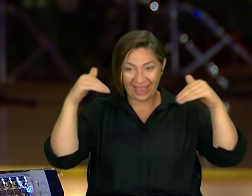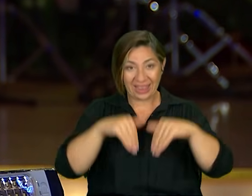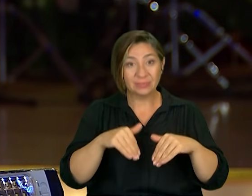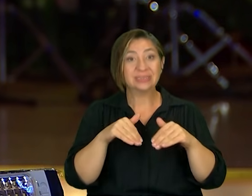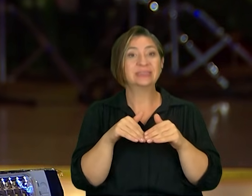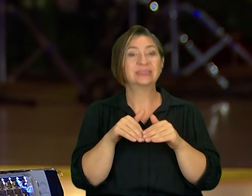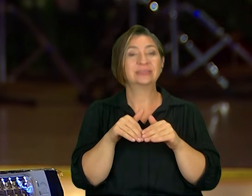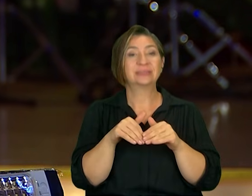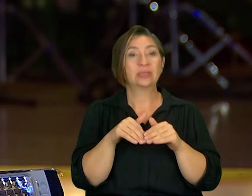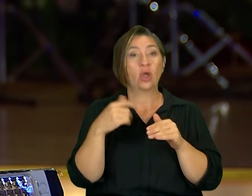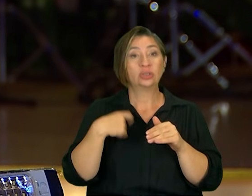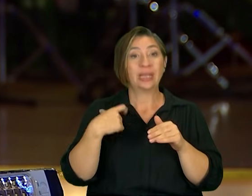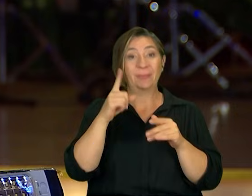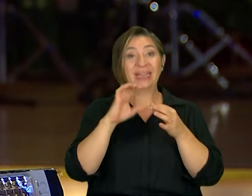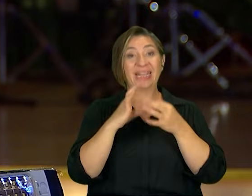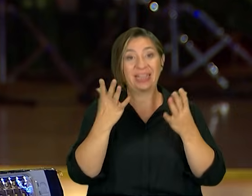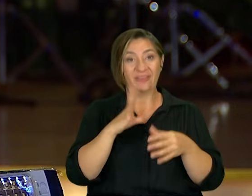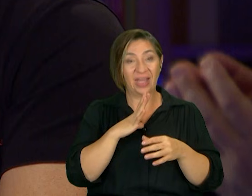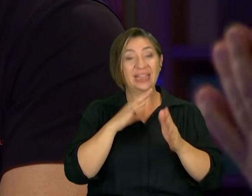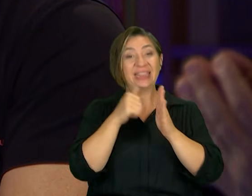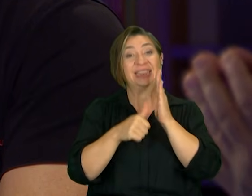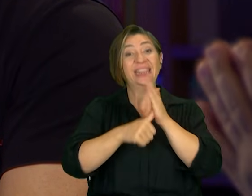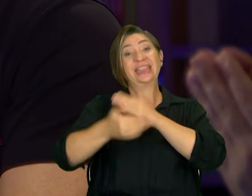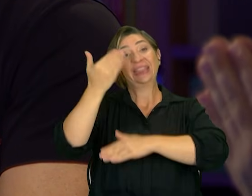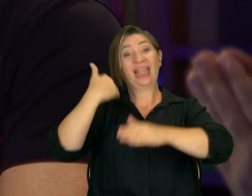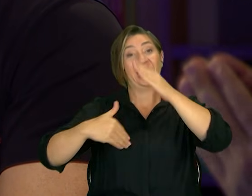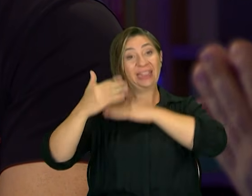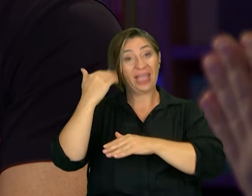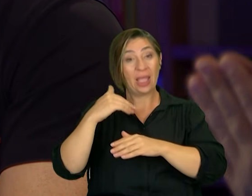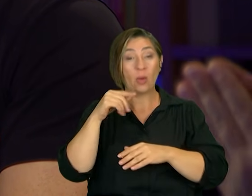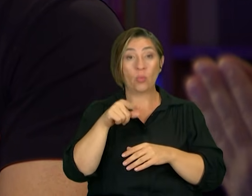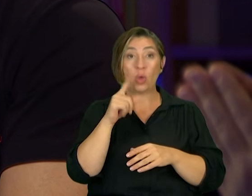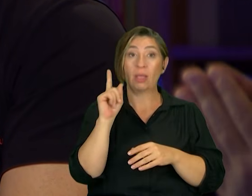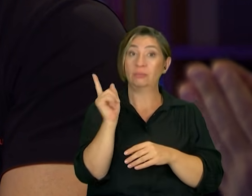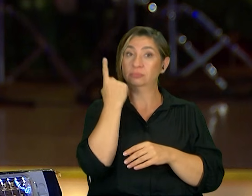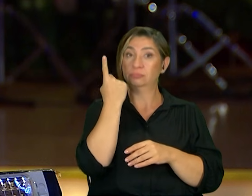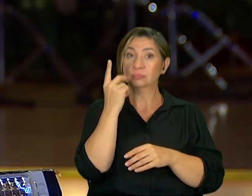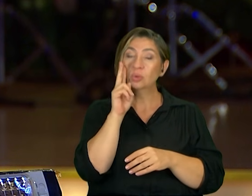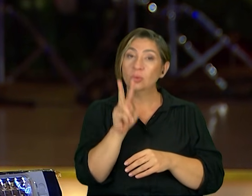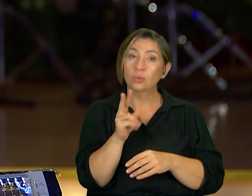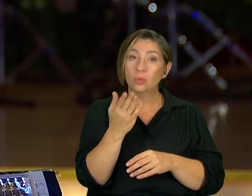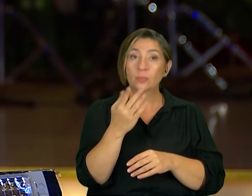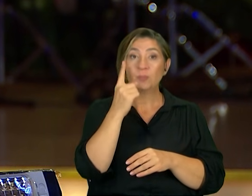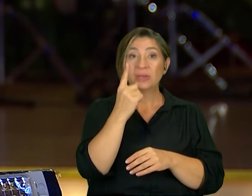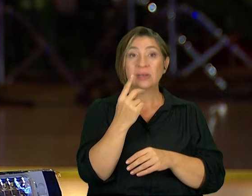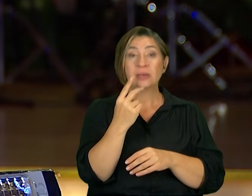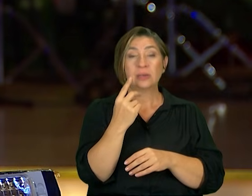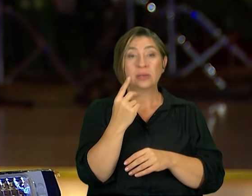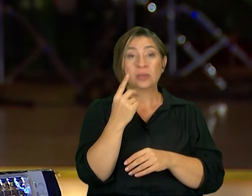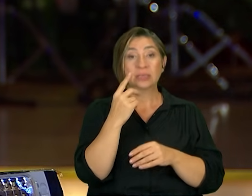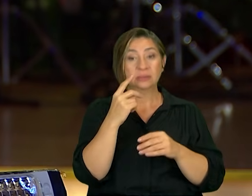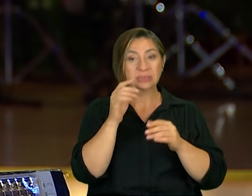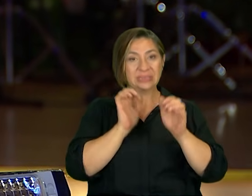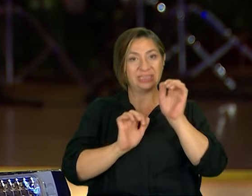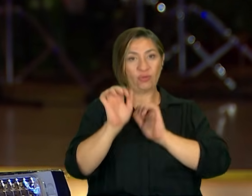getirmenizin özel bir nedeni var. Bir kere tarihinde bu ender görülen bir şey. Evet. Bir